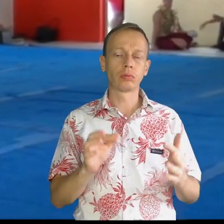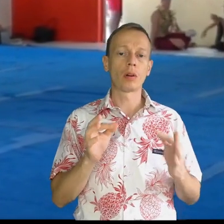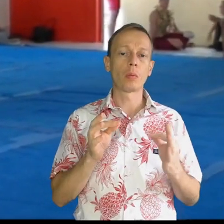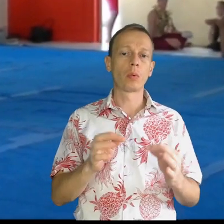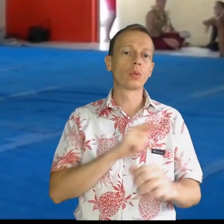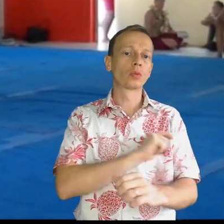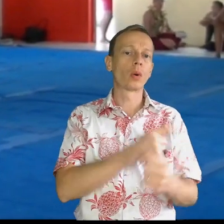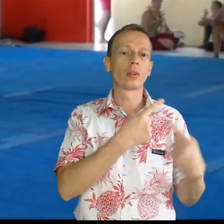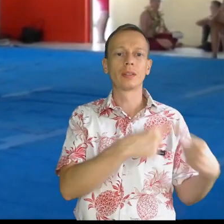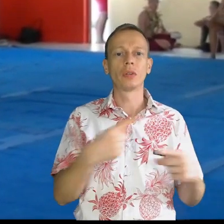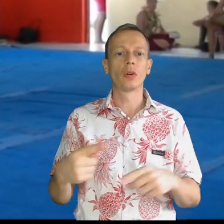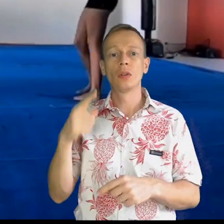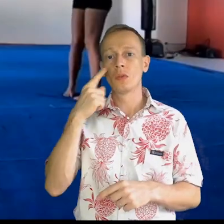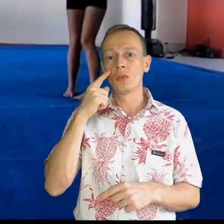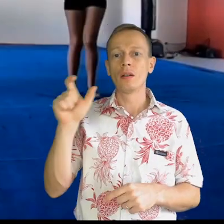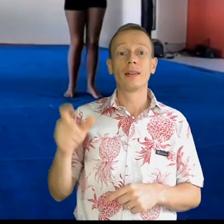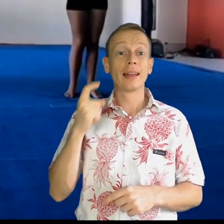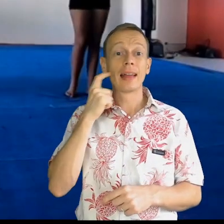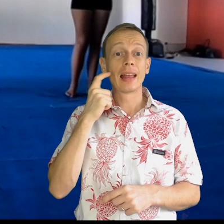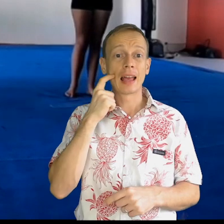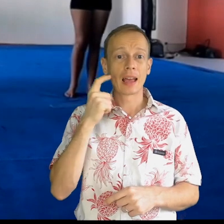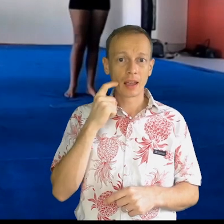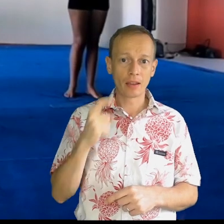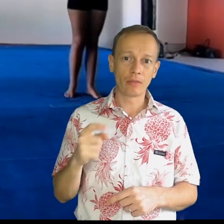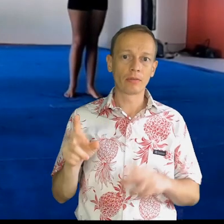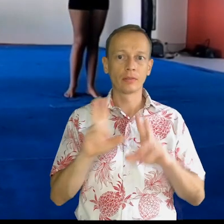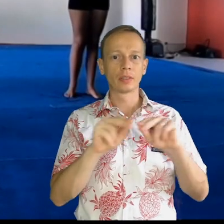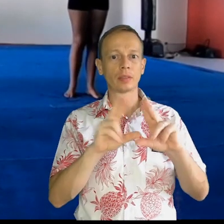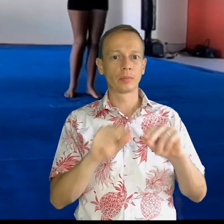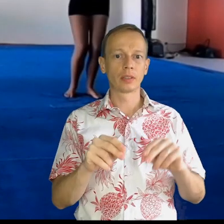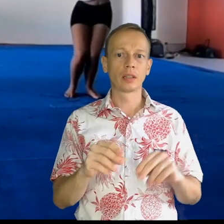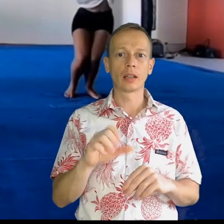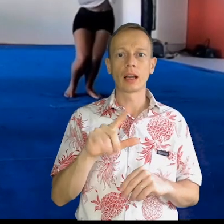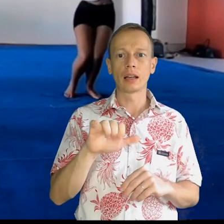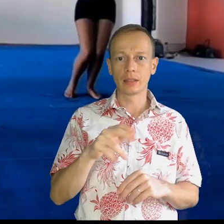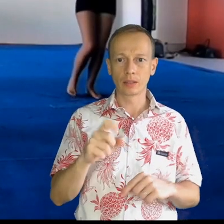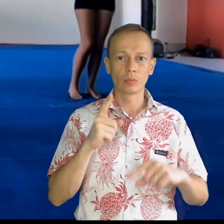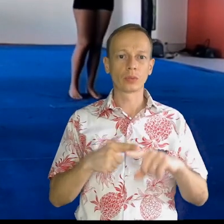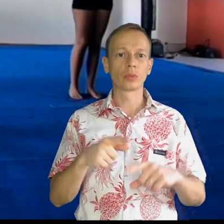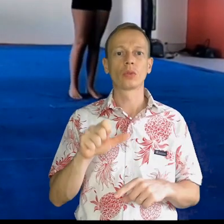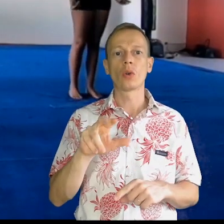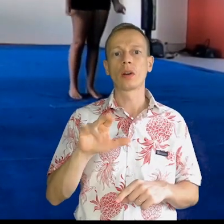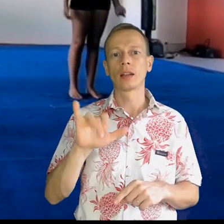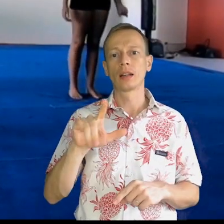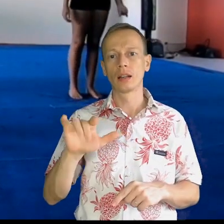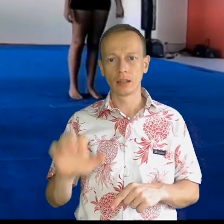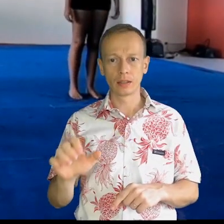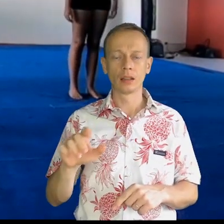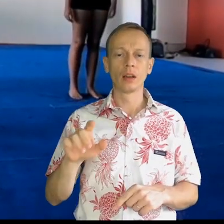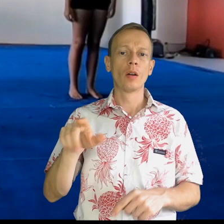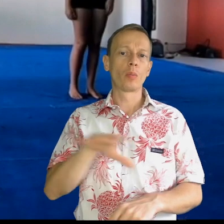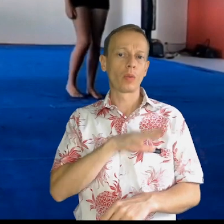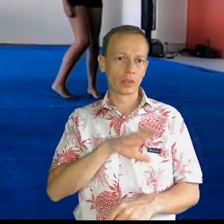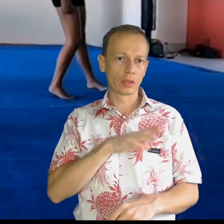dans telle ou telle discipline. On écoute cette réaction de cet élève Kaline d'abord, puis Aurélie Royer, professeur de